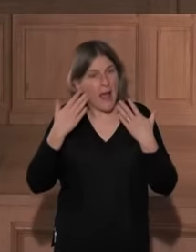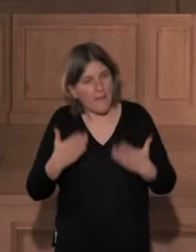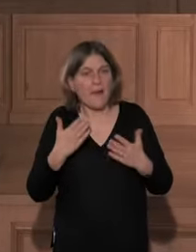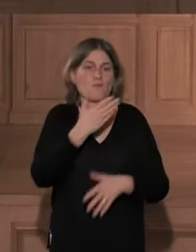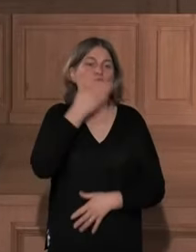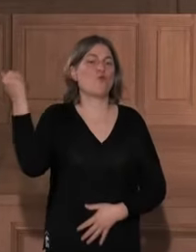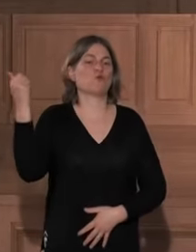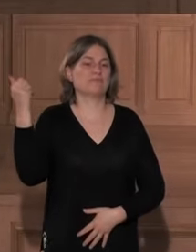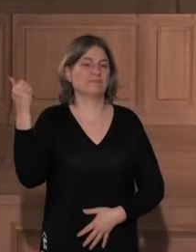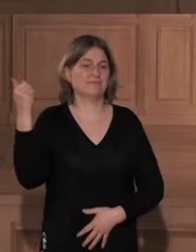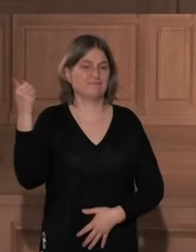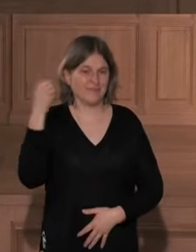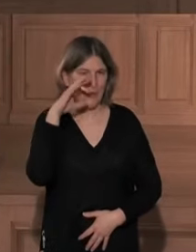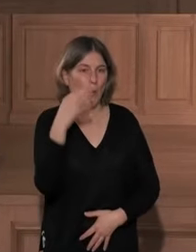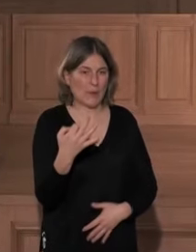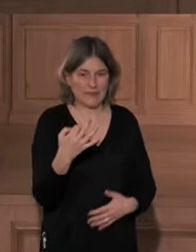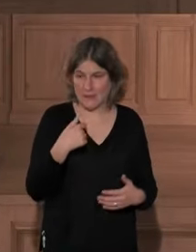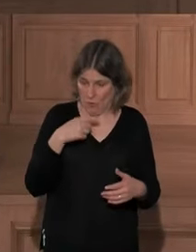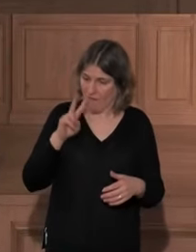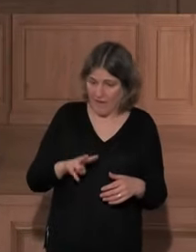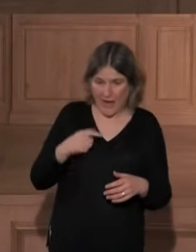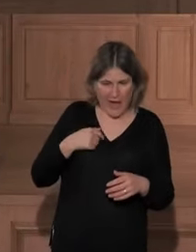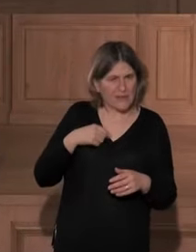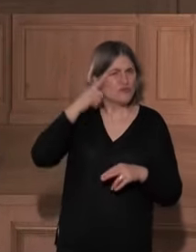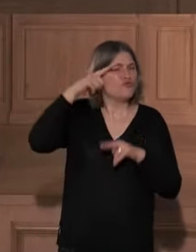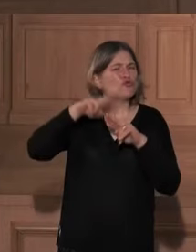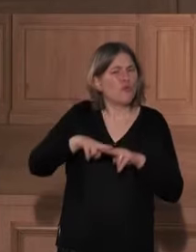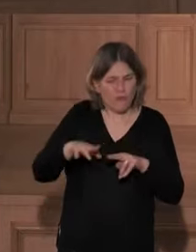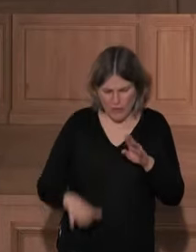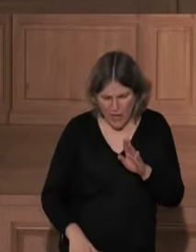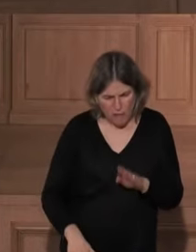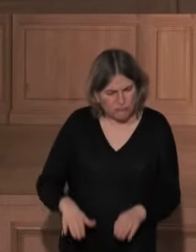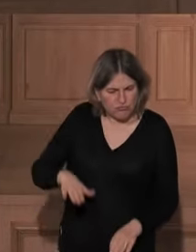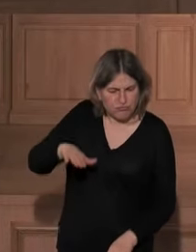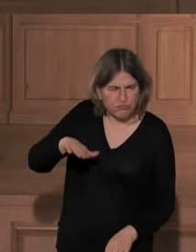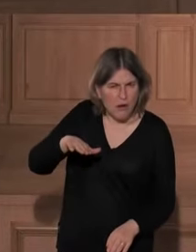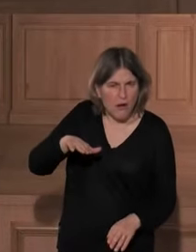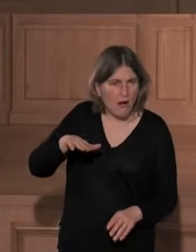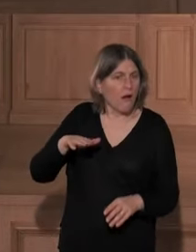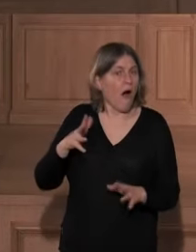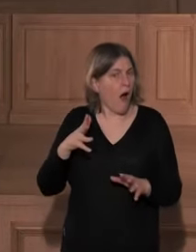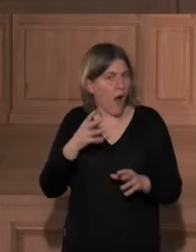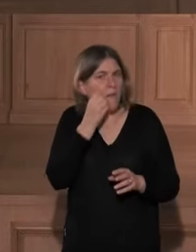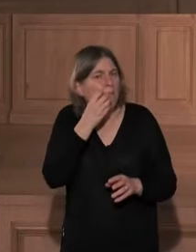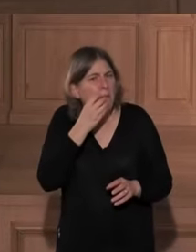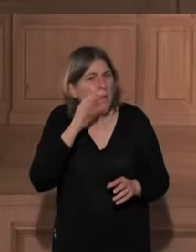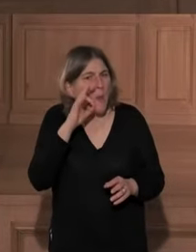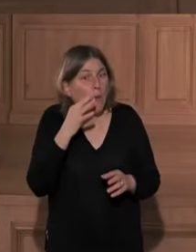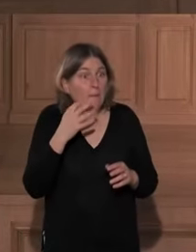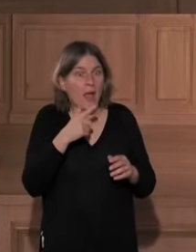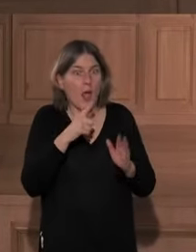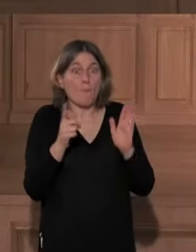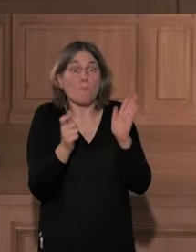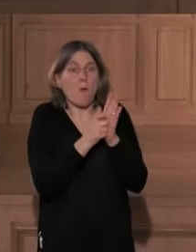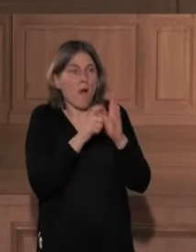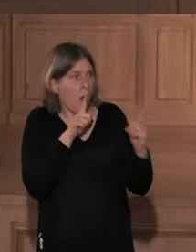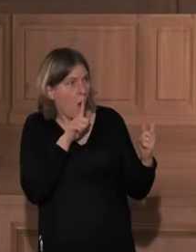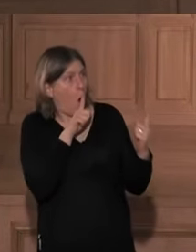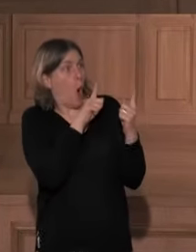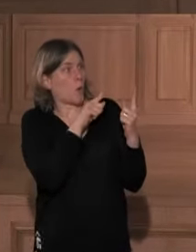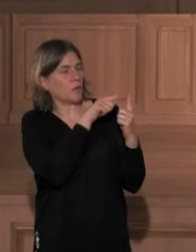ne regrette pas la vie depuis ma naissance, j'ai que des bons souvenirs. Mais je ne regrette pas non plus le moment où j'ai rencontré ce jeune et qui, à un